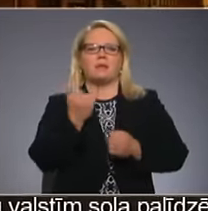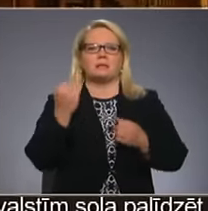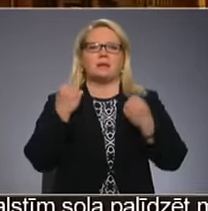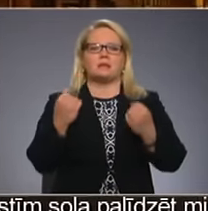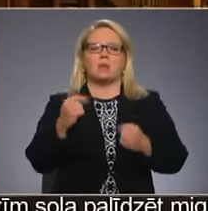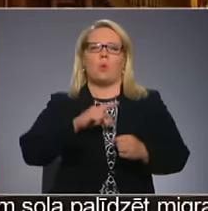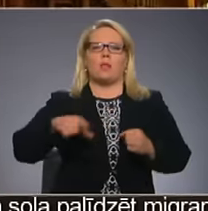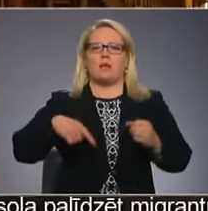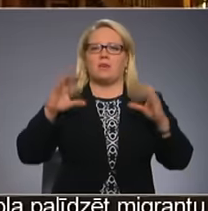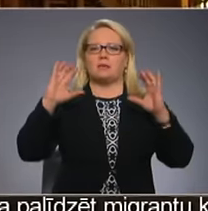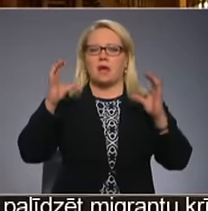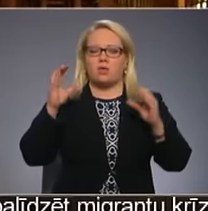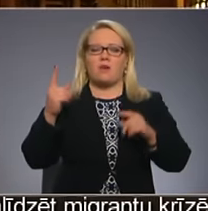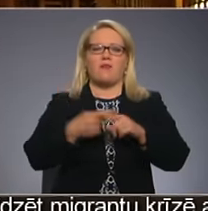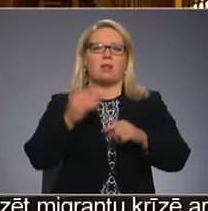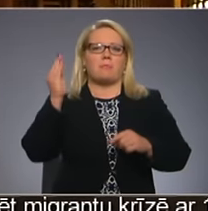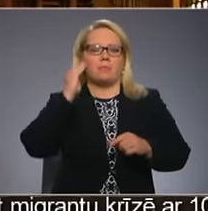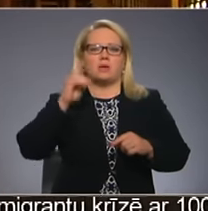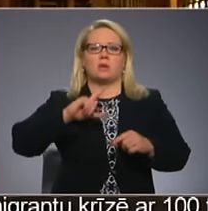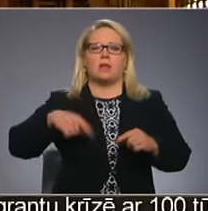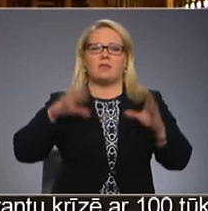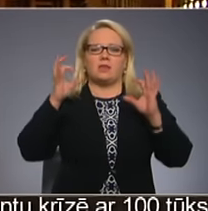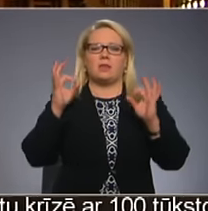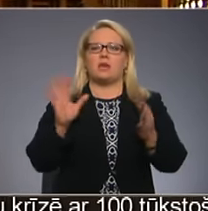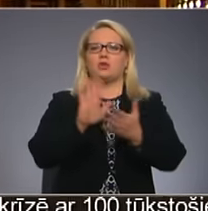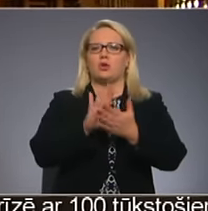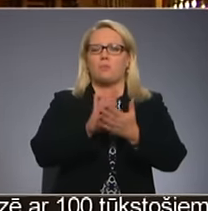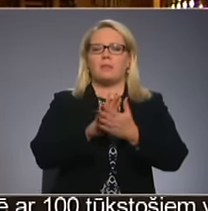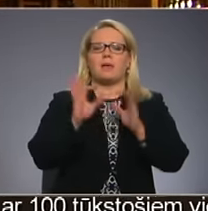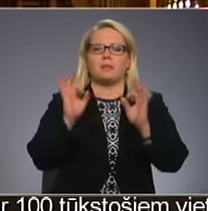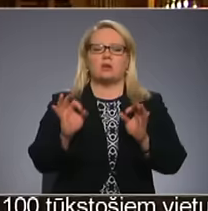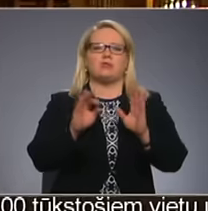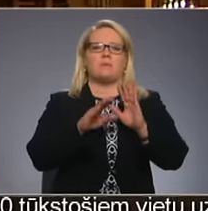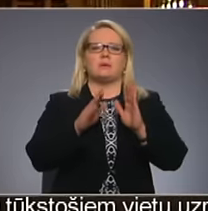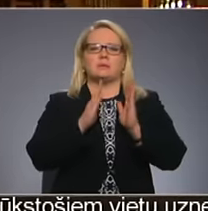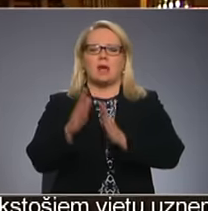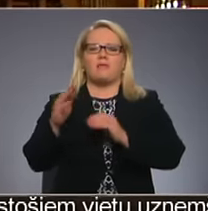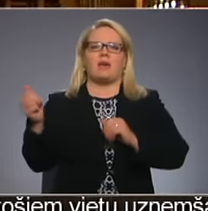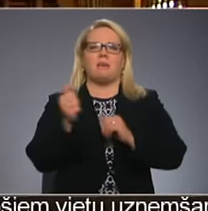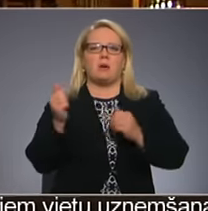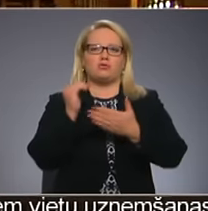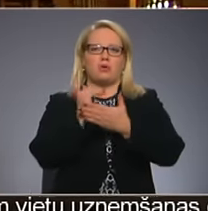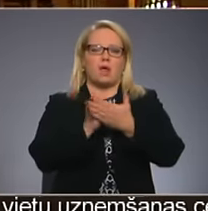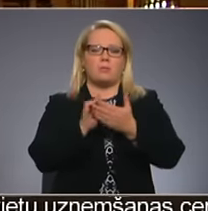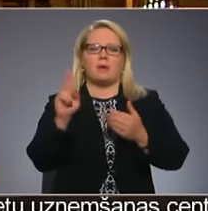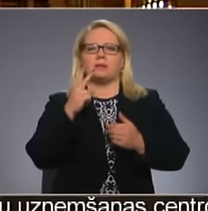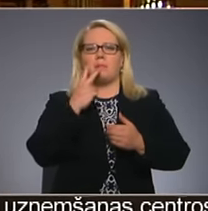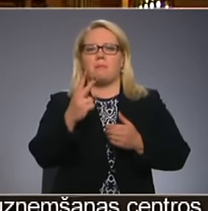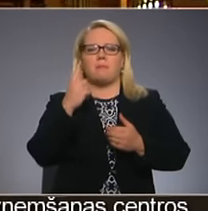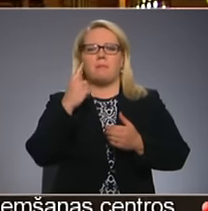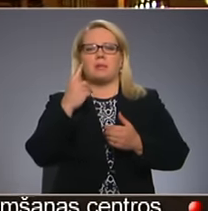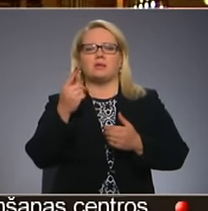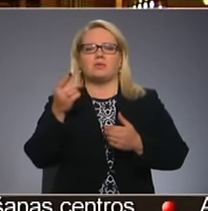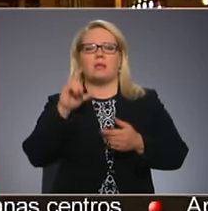no Latvijas radio. Vēl pieminēšu, ka Latvijas radio tieši jubilejai tiešām ir sagatavojis arī īpašus raidījumus, kas atskatīsies gan uz